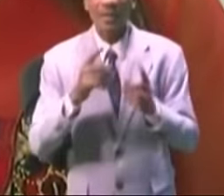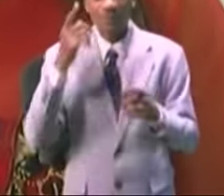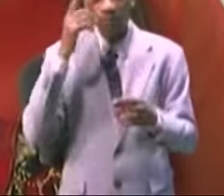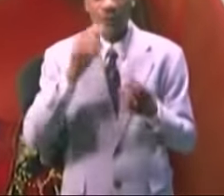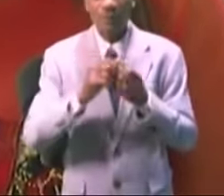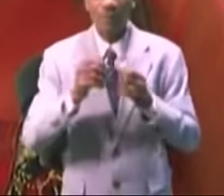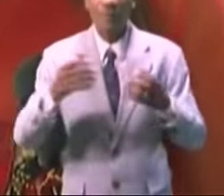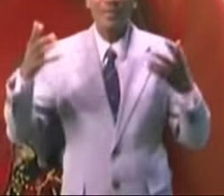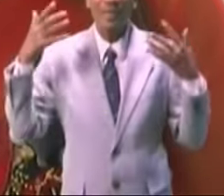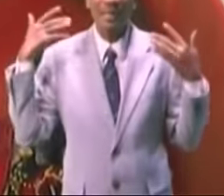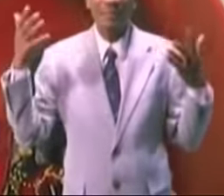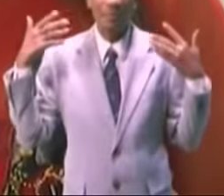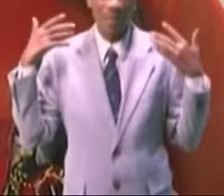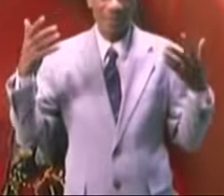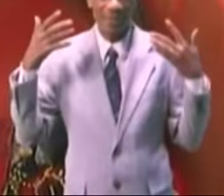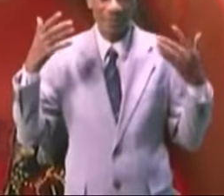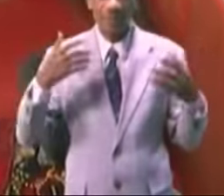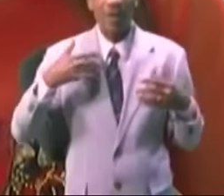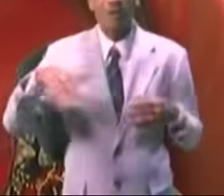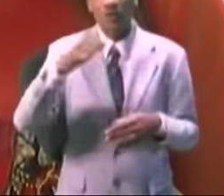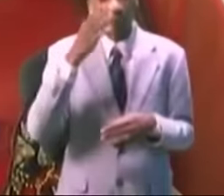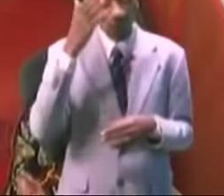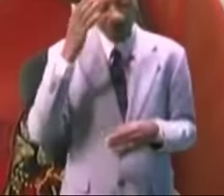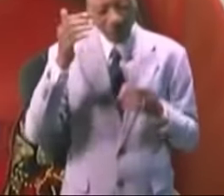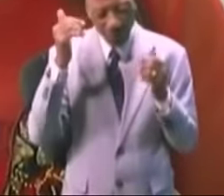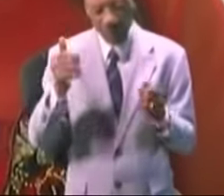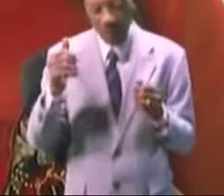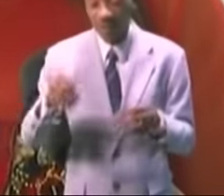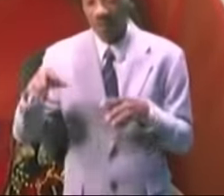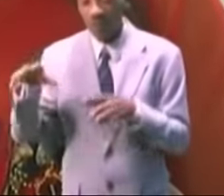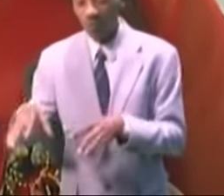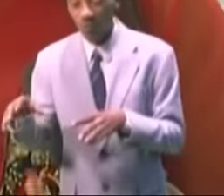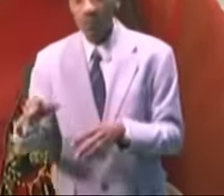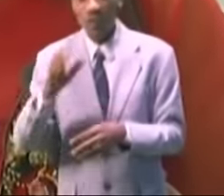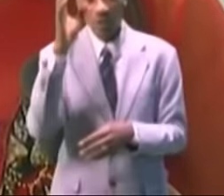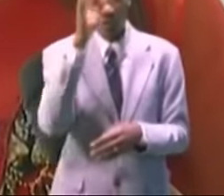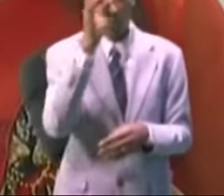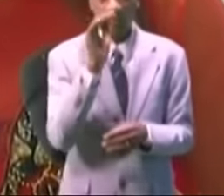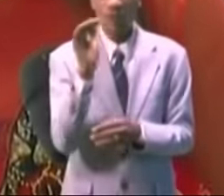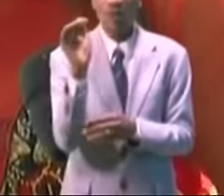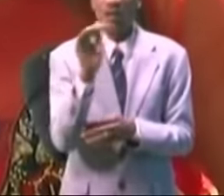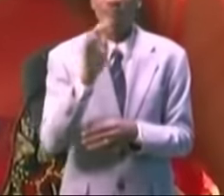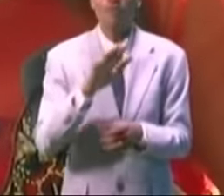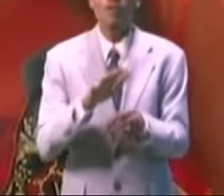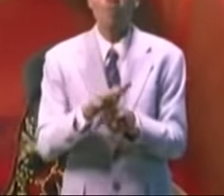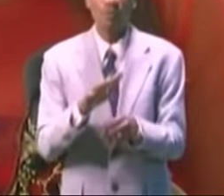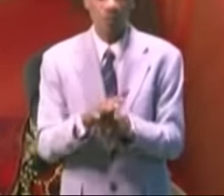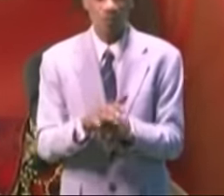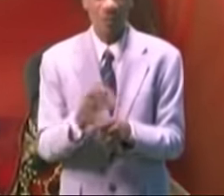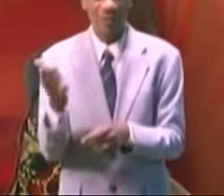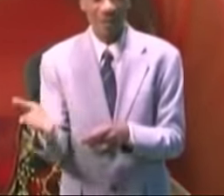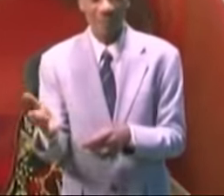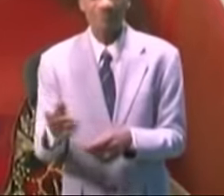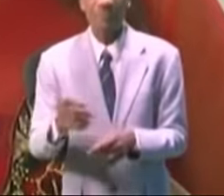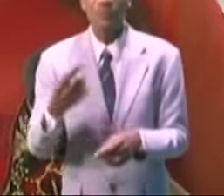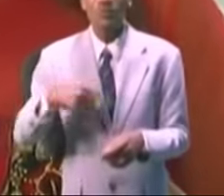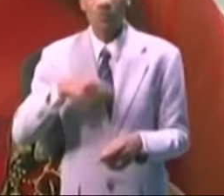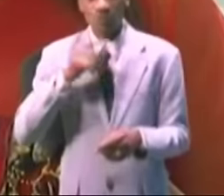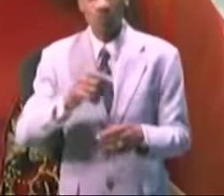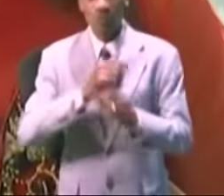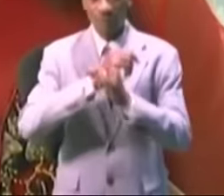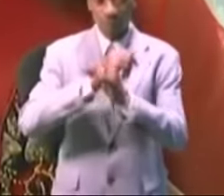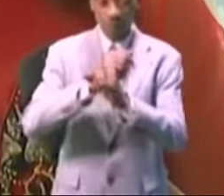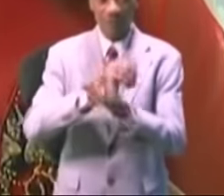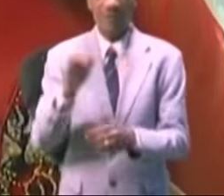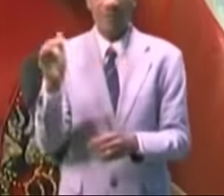à partir de maintenant où irons-nous, comment vivrons-nous dans 10 ans, 20 ans, comment est-ce que nous définissons notre propre climat maintenant, au niveau des infrastructures, au